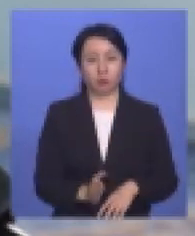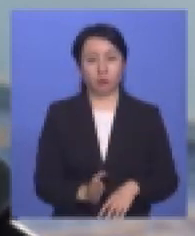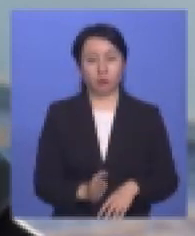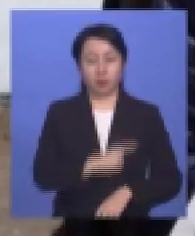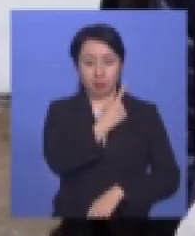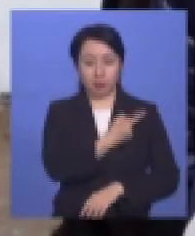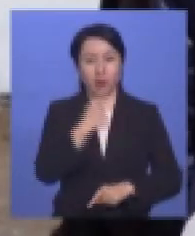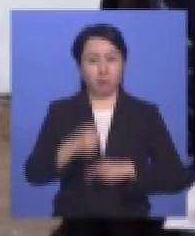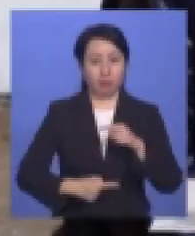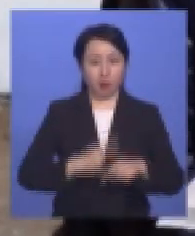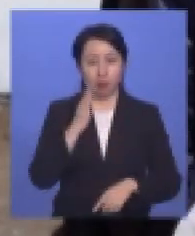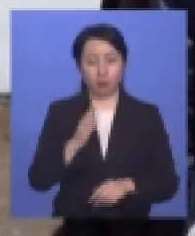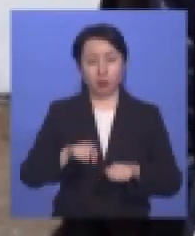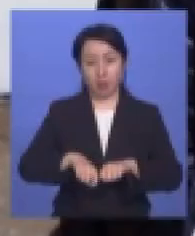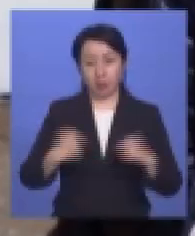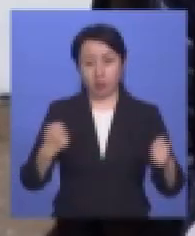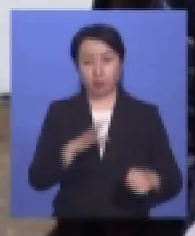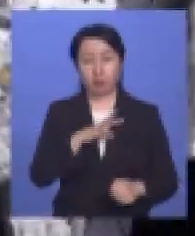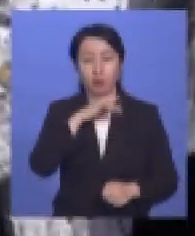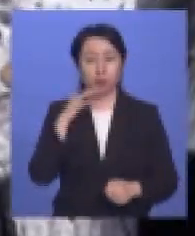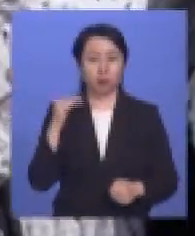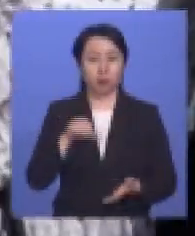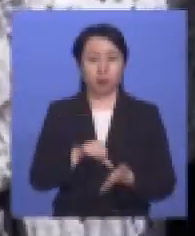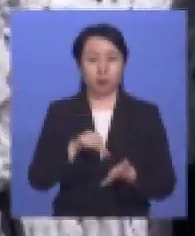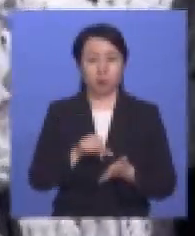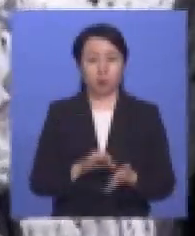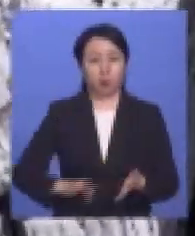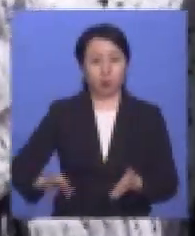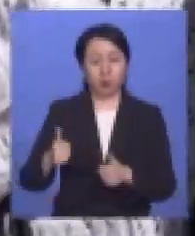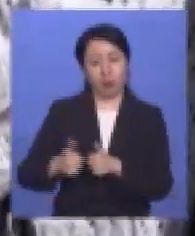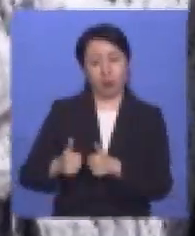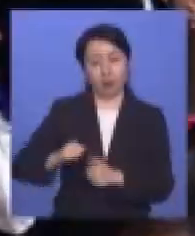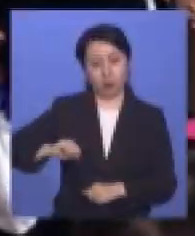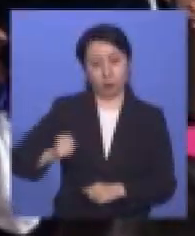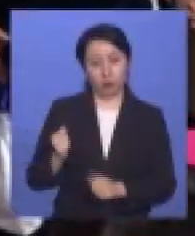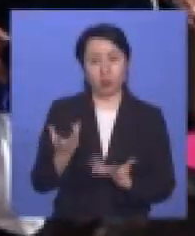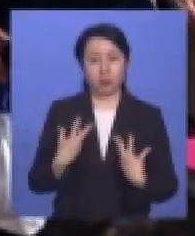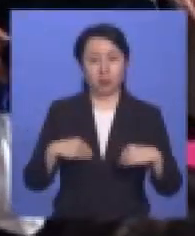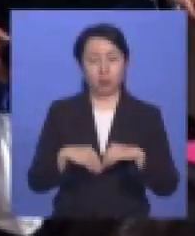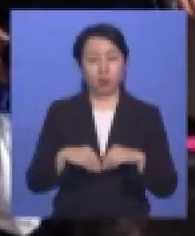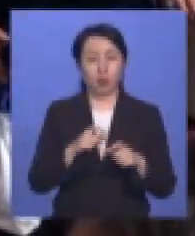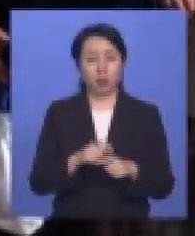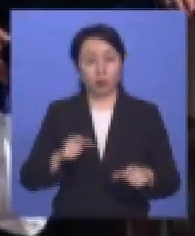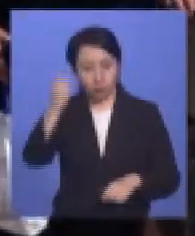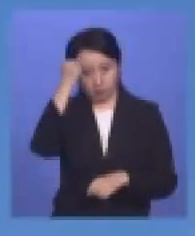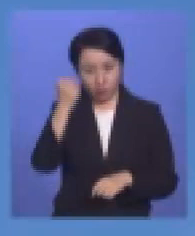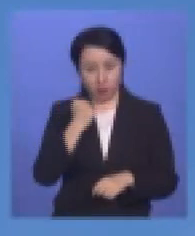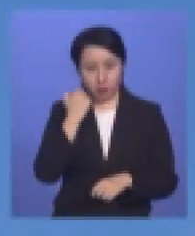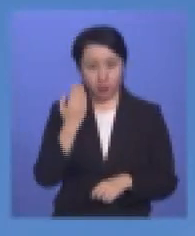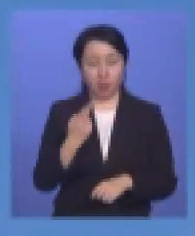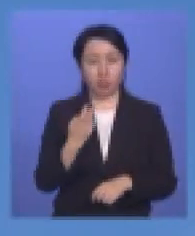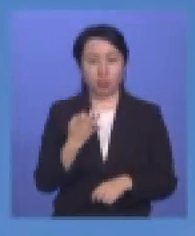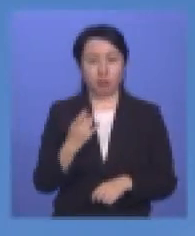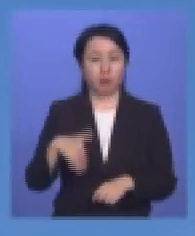сильное поколение. На открытие приехали многие – жители и уроженцы округа, коллеги, друзья, семьи. Люди выражают благодарность Шапеновым